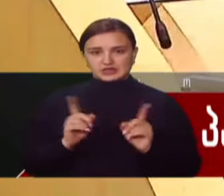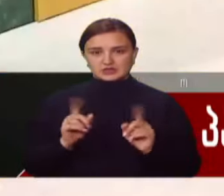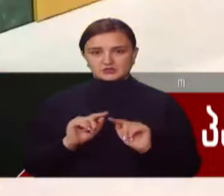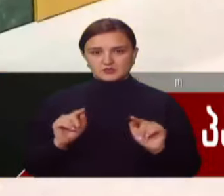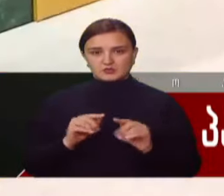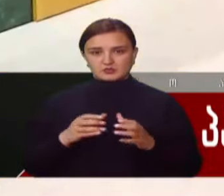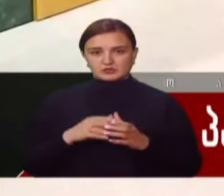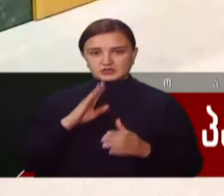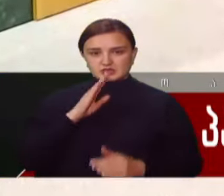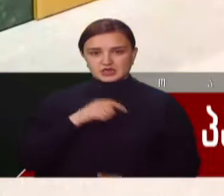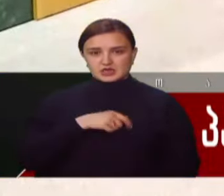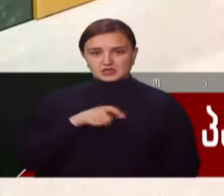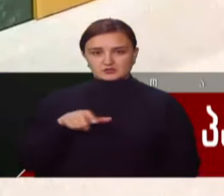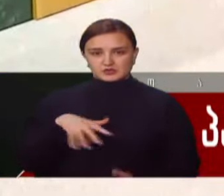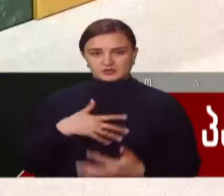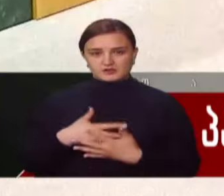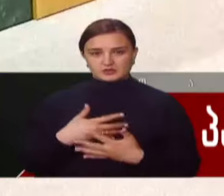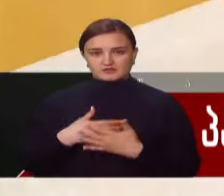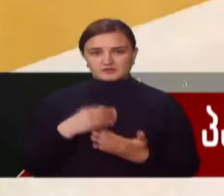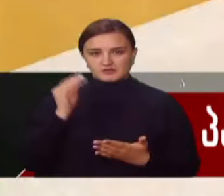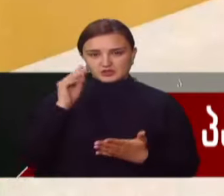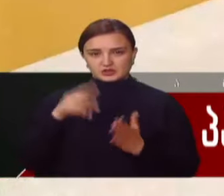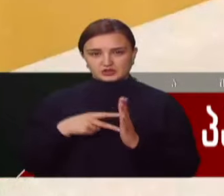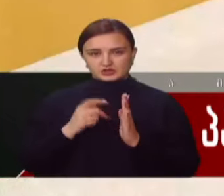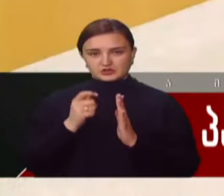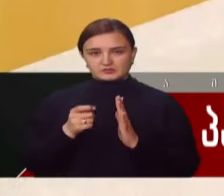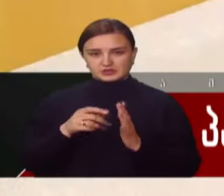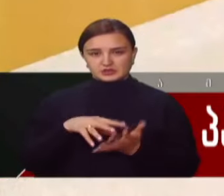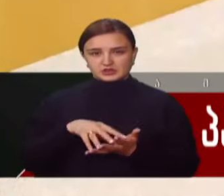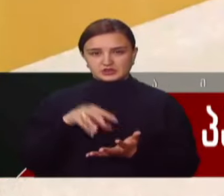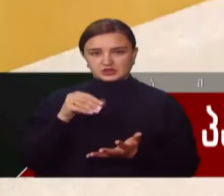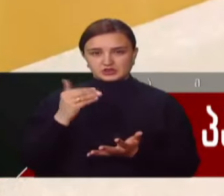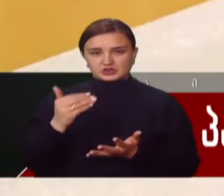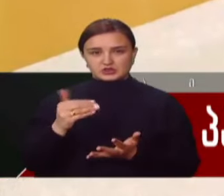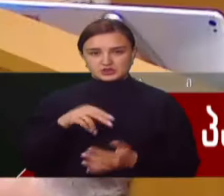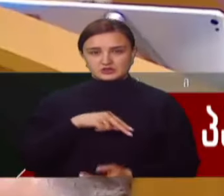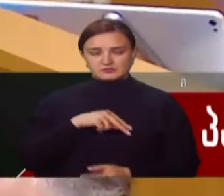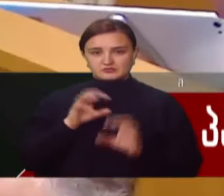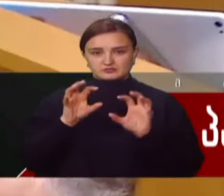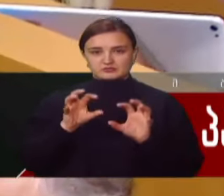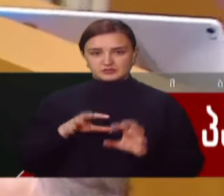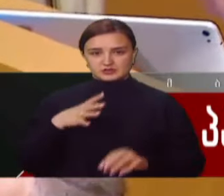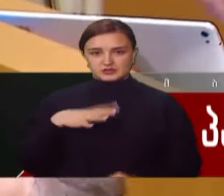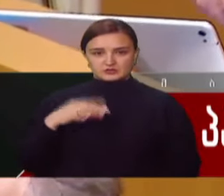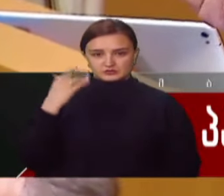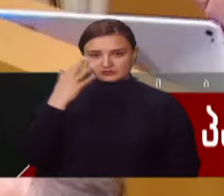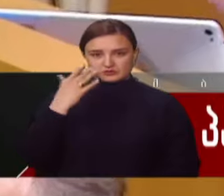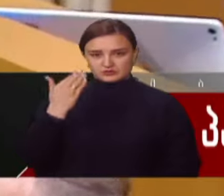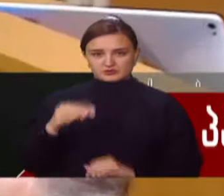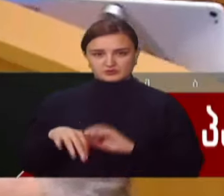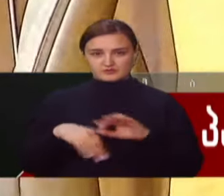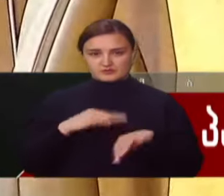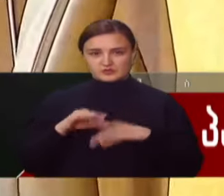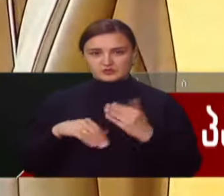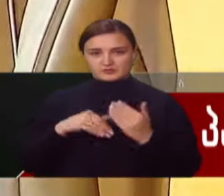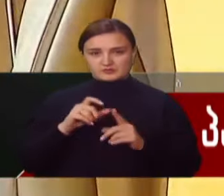opozicioneri kali deputatebi aktivurobnen. Mati shepasebit Girchi Sakanom de Blo inițiativa realdurat kartuli otsnebis proektia, radgan